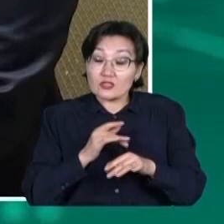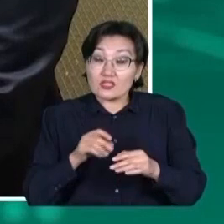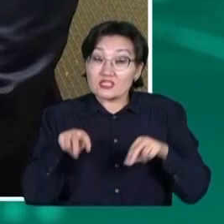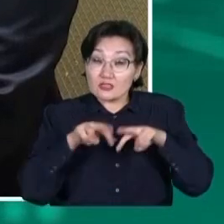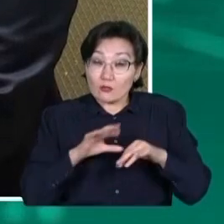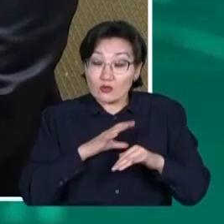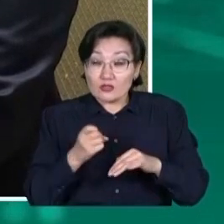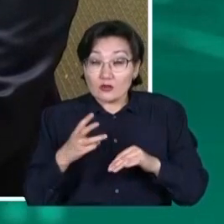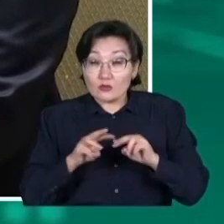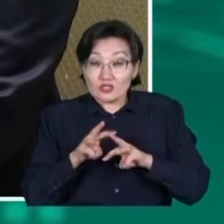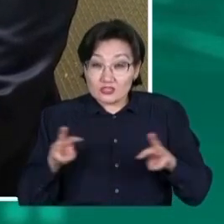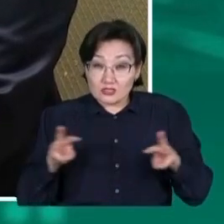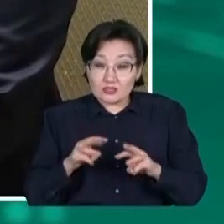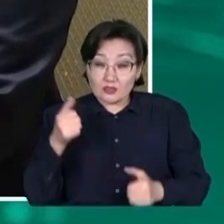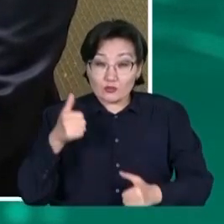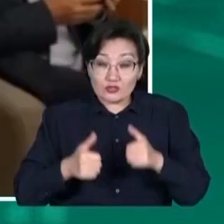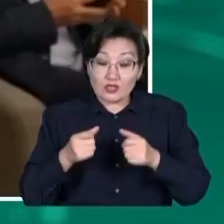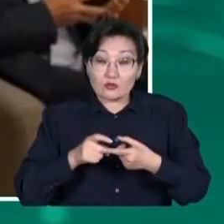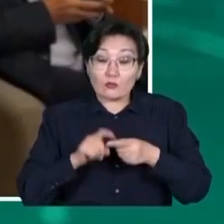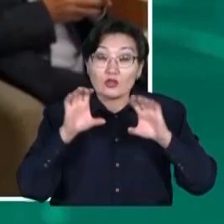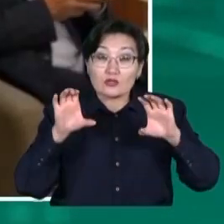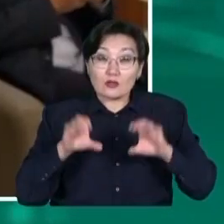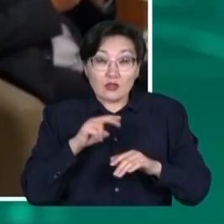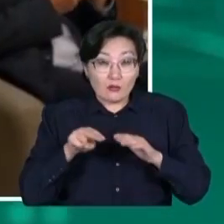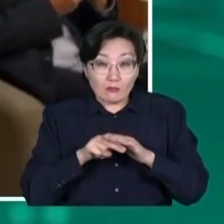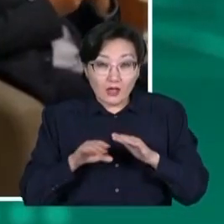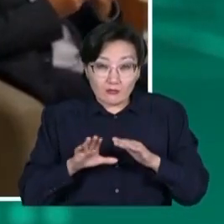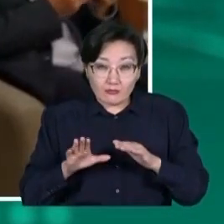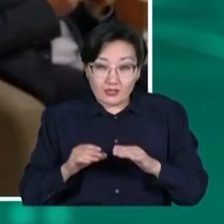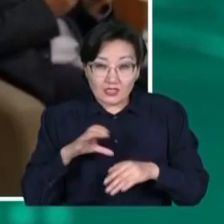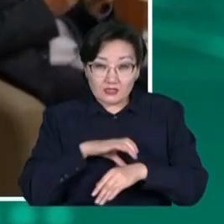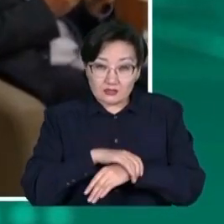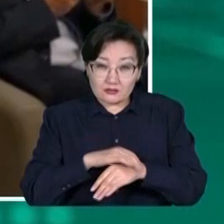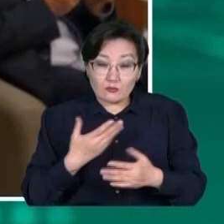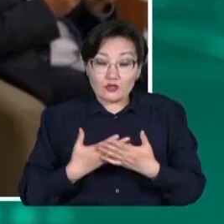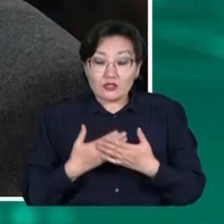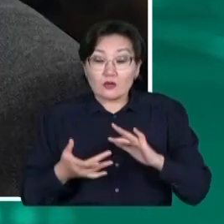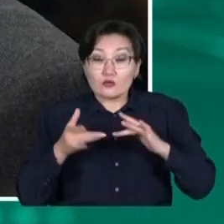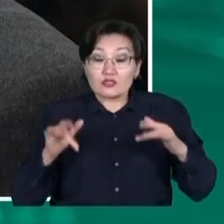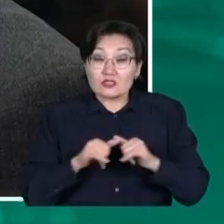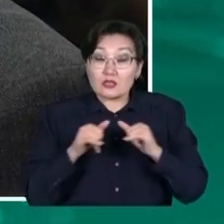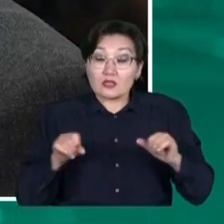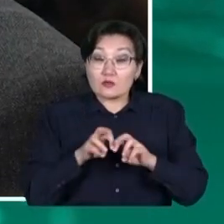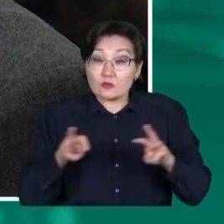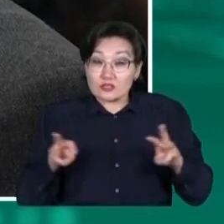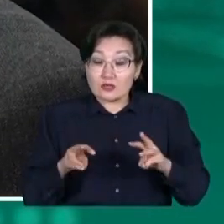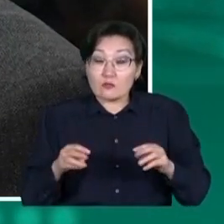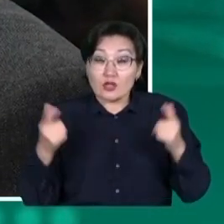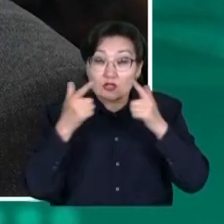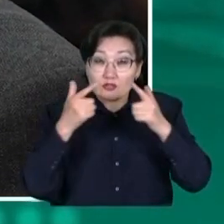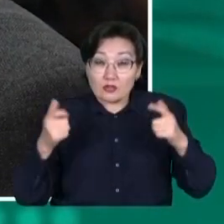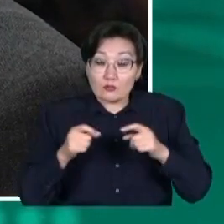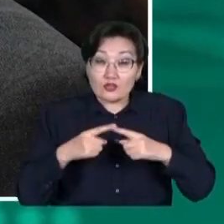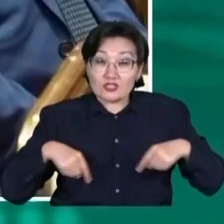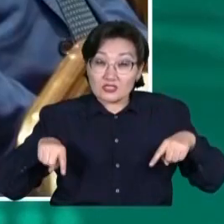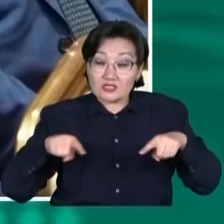Сөйтіп бірнеше ведомствоның бәсекелестік туралы заңға бағынбағаны анықталған екен. Мәселен, цифрлық даму министрлігі ақпараттандыру